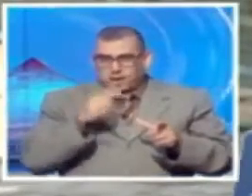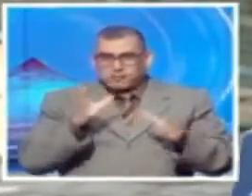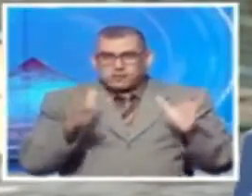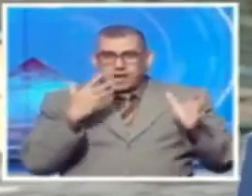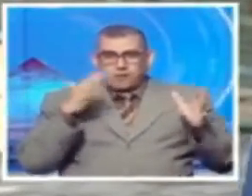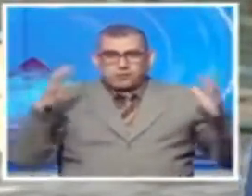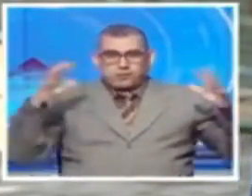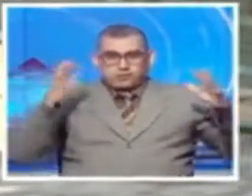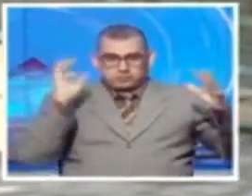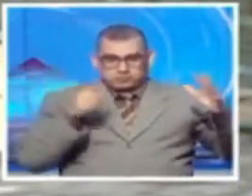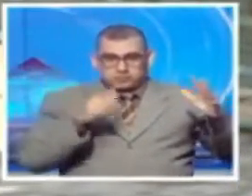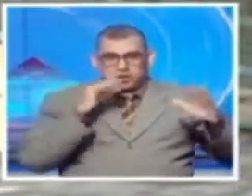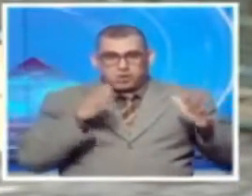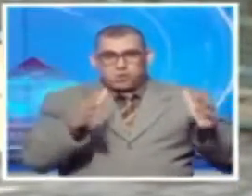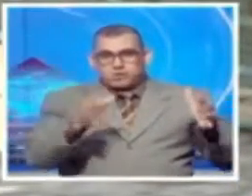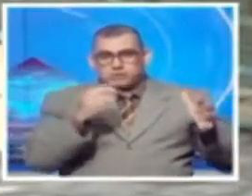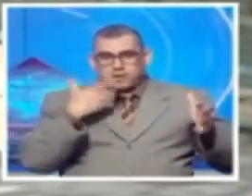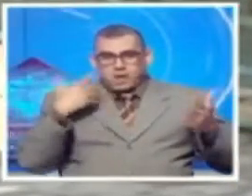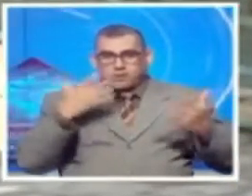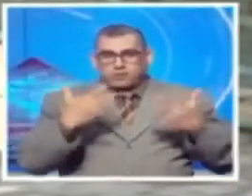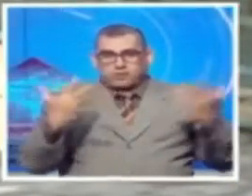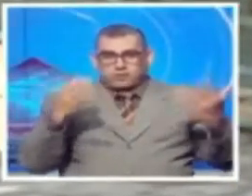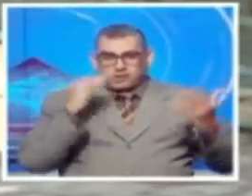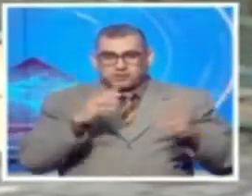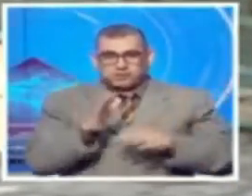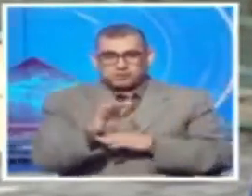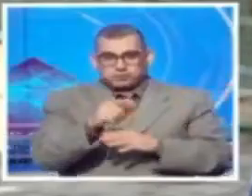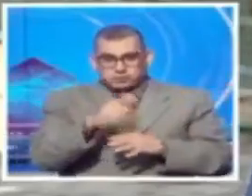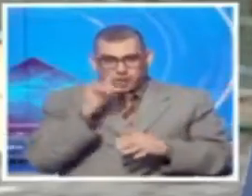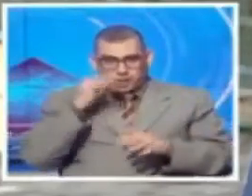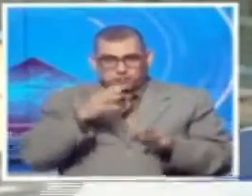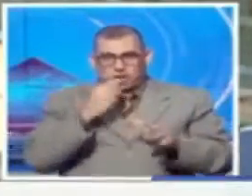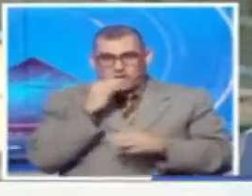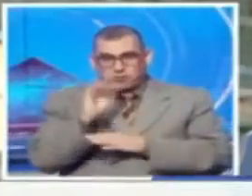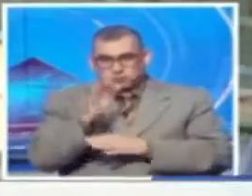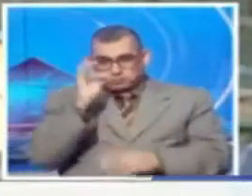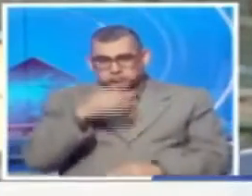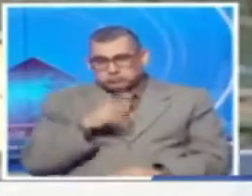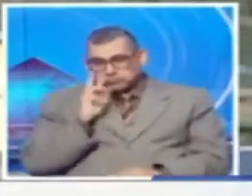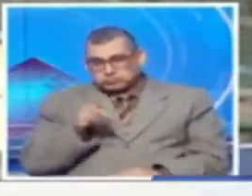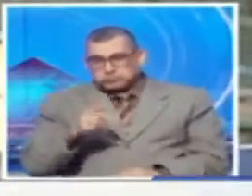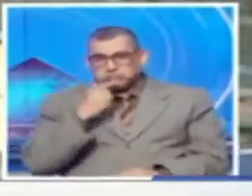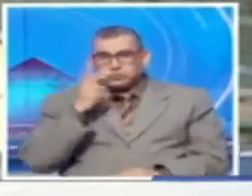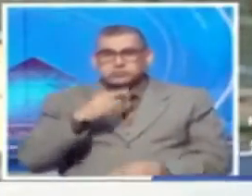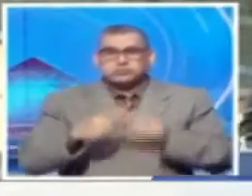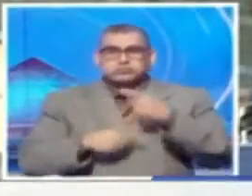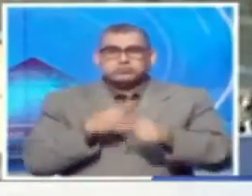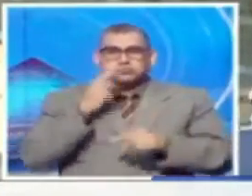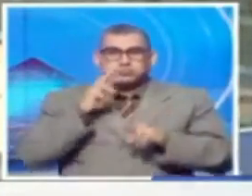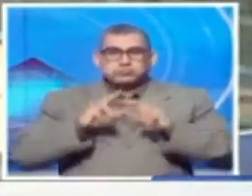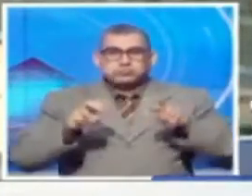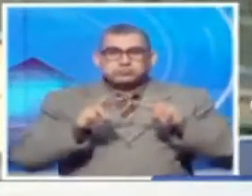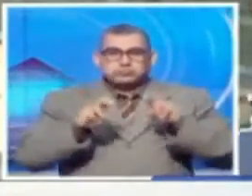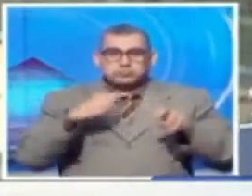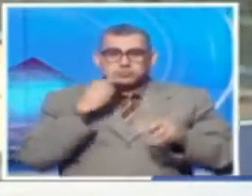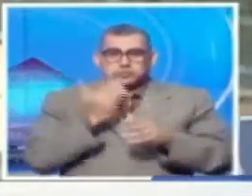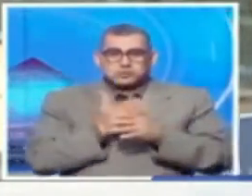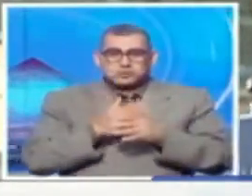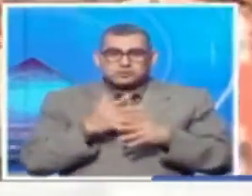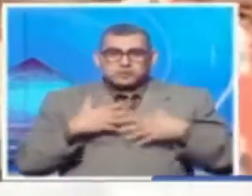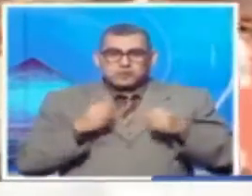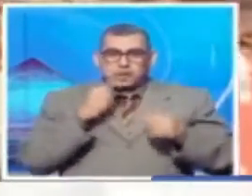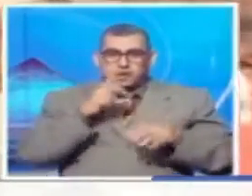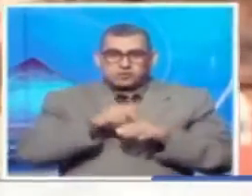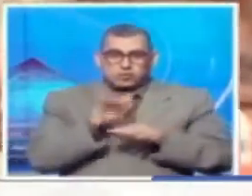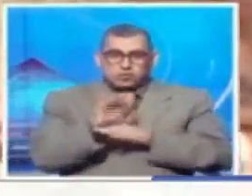جيدة التهوية صالحة للتربية خاصة بالحيوانات، وطبعا متابعة مستمرة زي ما قلنا لتأمين